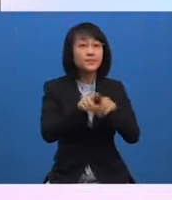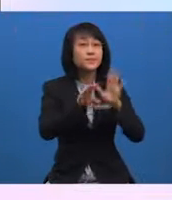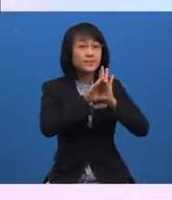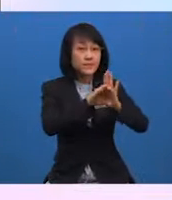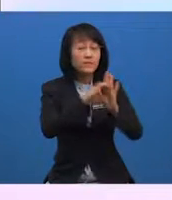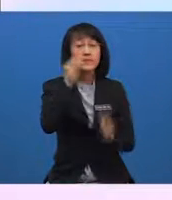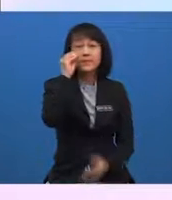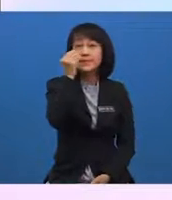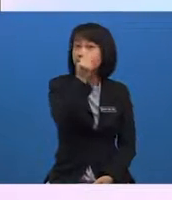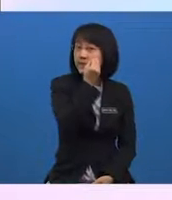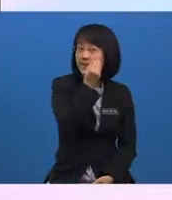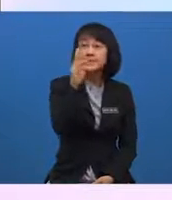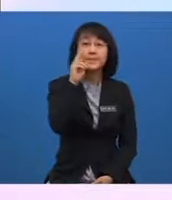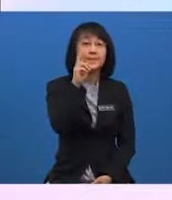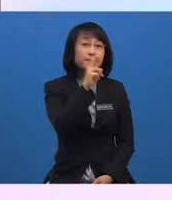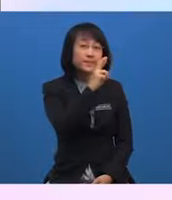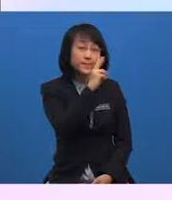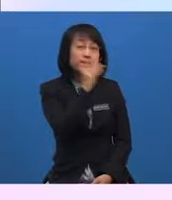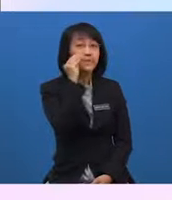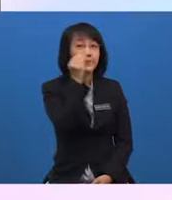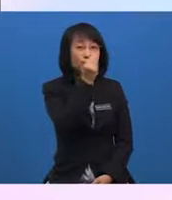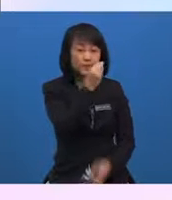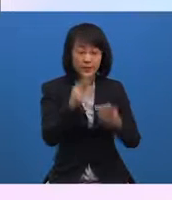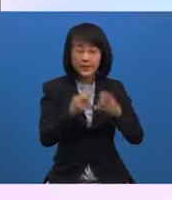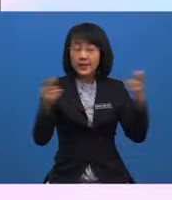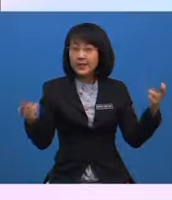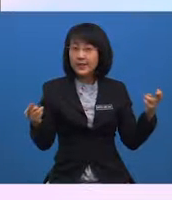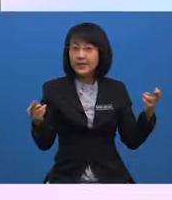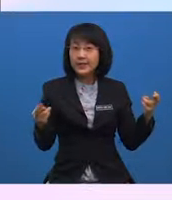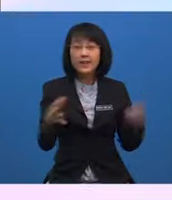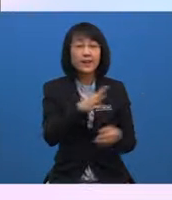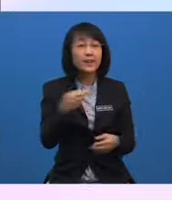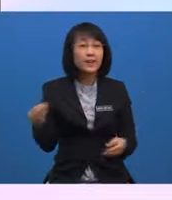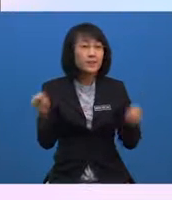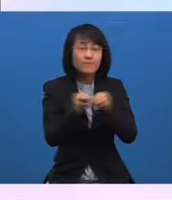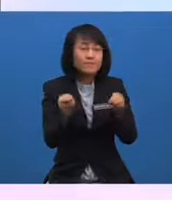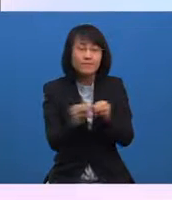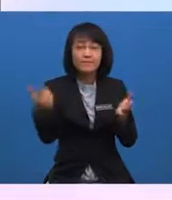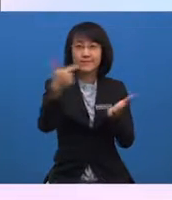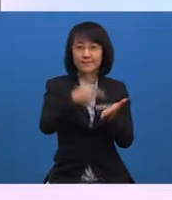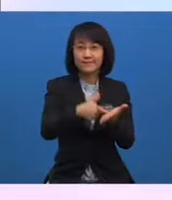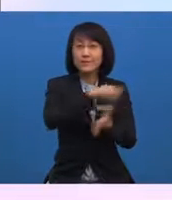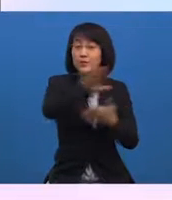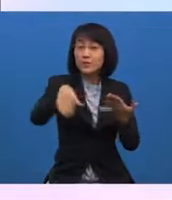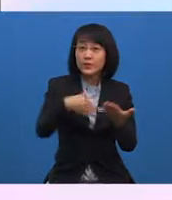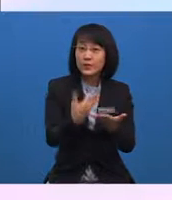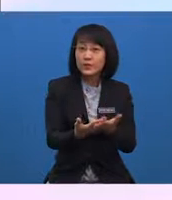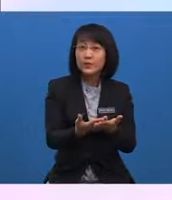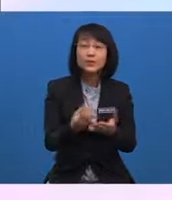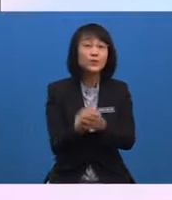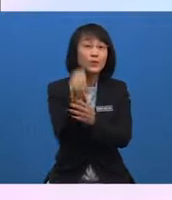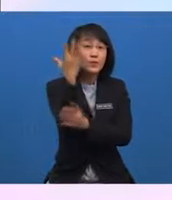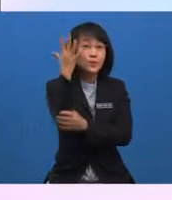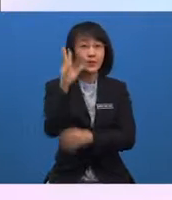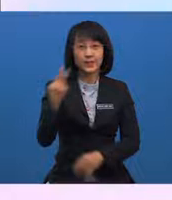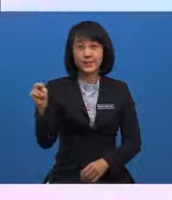bunga ros, bunga raya dan macam-macam lagi. Semua itu ialah tumbuhan.